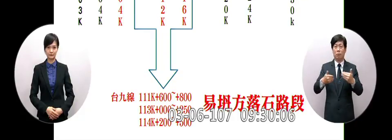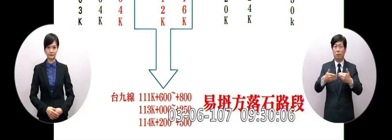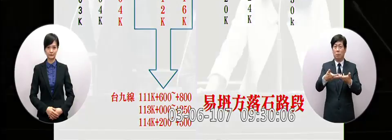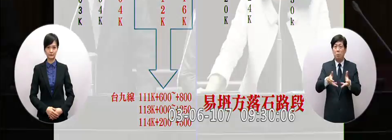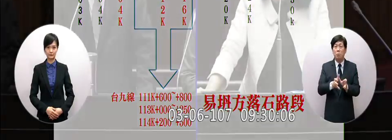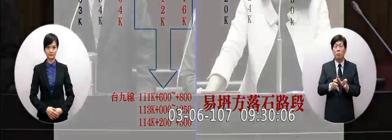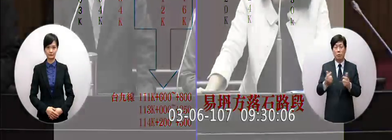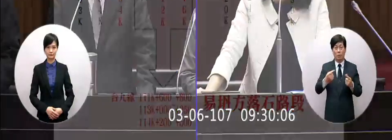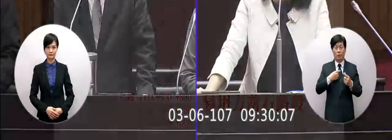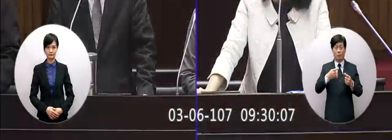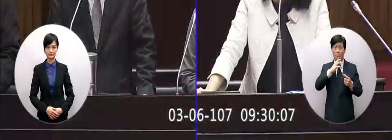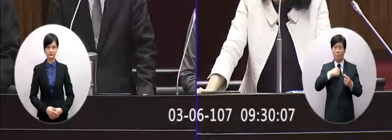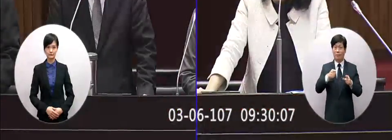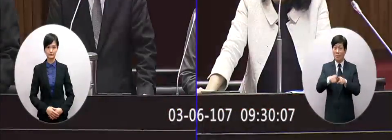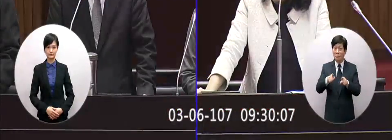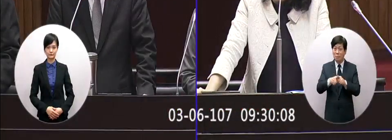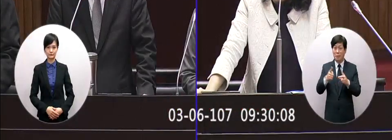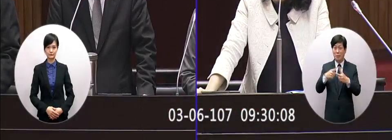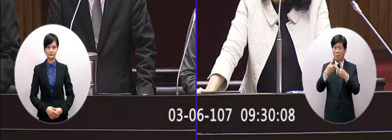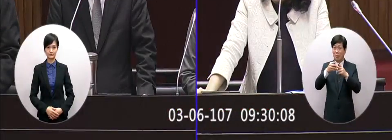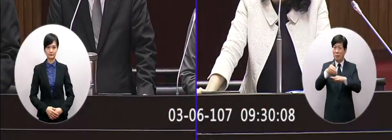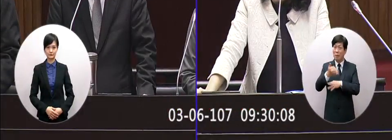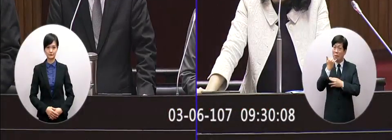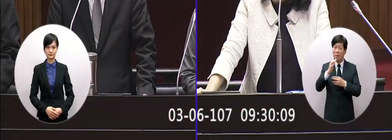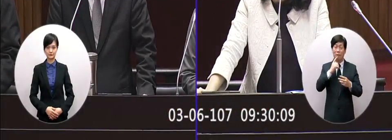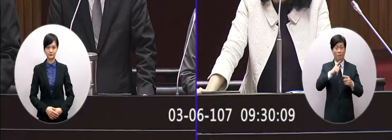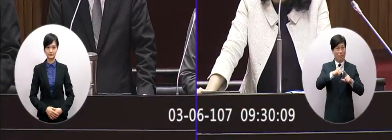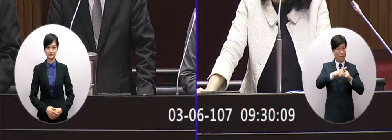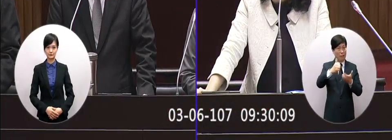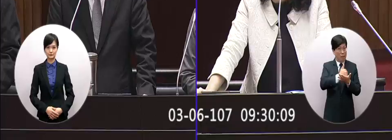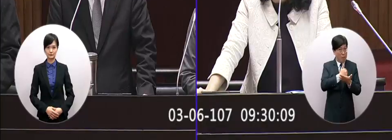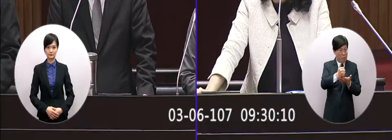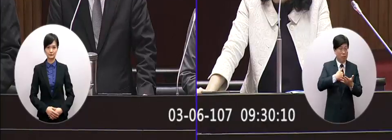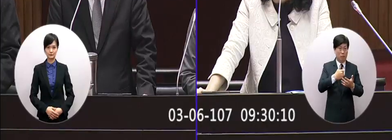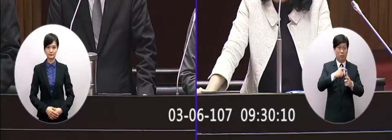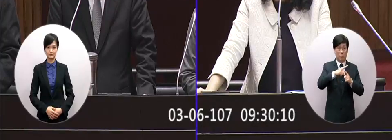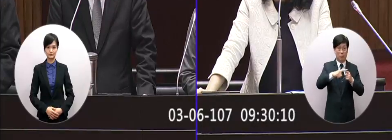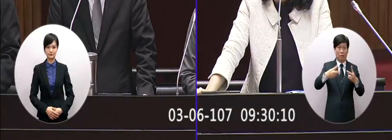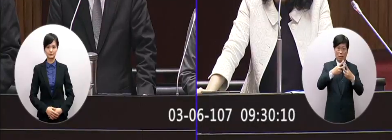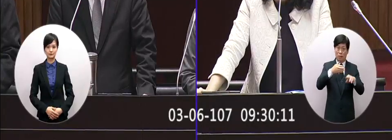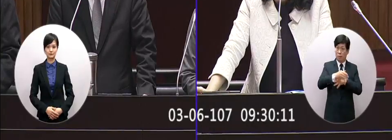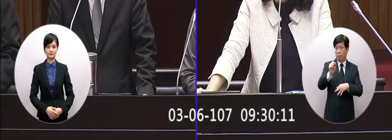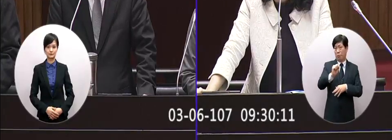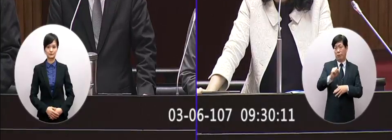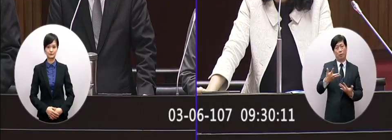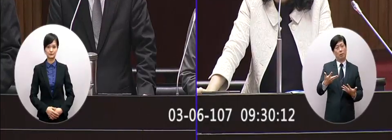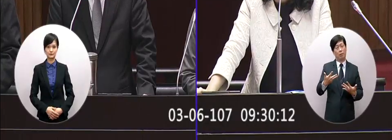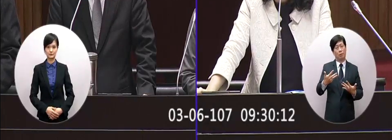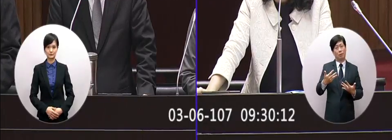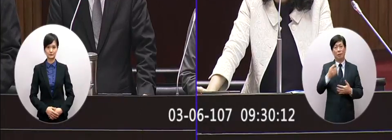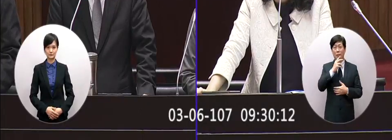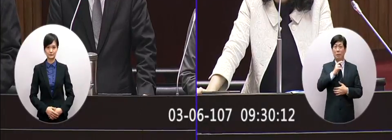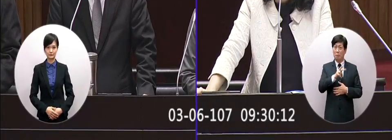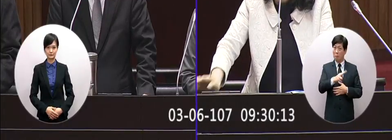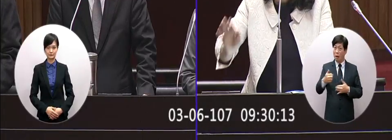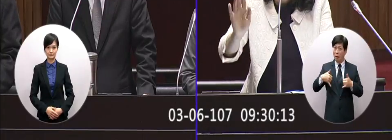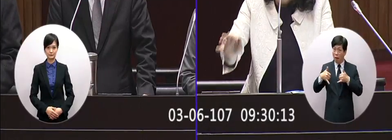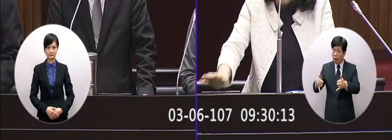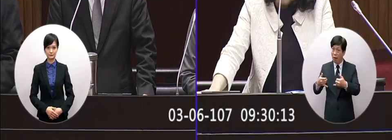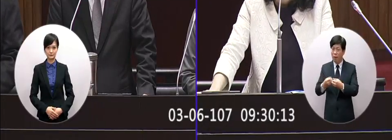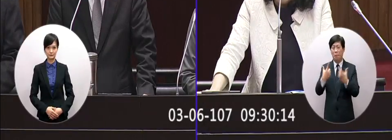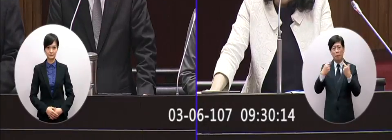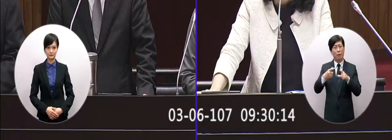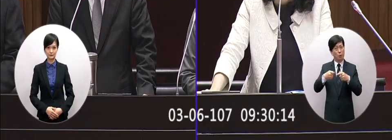对于我们现在小客车可以走，但是大客车以及大货车这些都不能走。而苏花改善道路